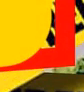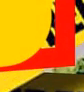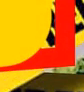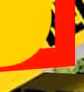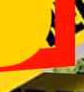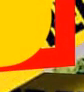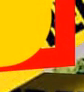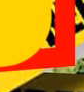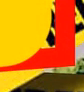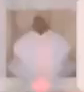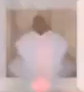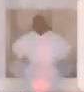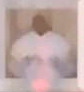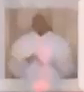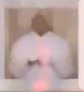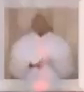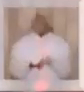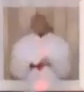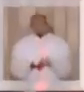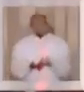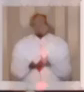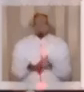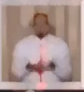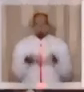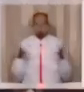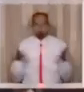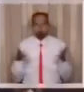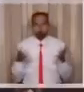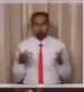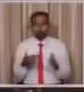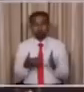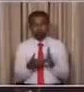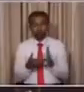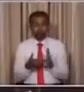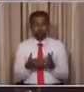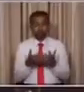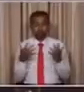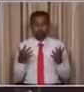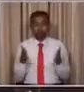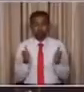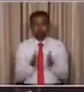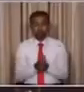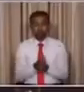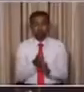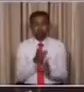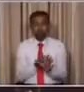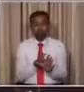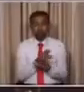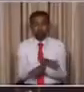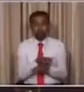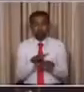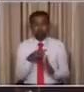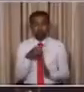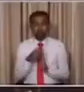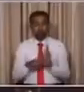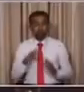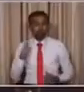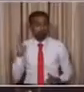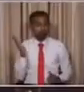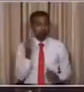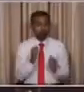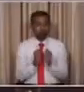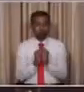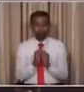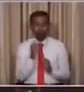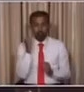හැකියා නැති නිසා දැවන්ත පීඩනය ලක් වෙලා ඉන්නවා. මේ දැවන්ත පීඩනයත් එක්ක මේ තරුණ දරුවෝ රටපුරා රැකියා